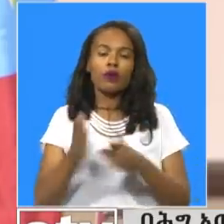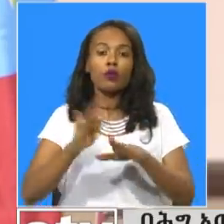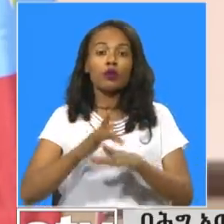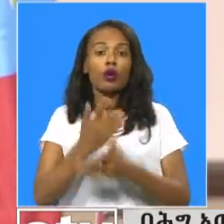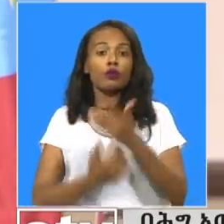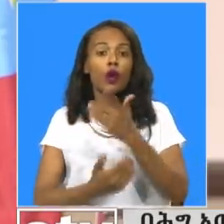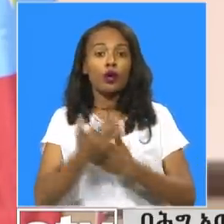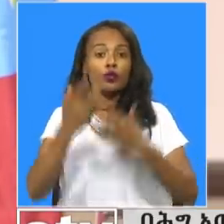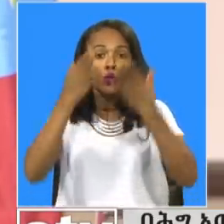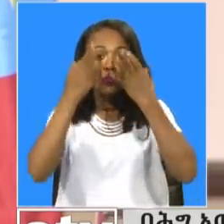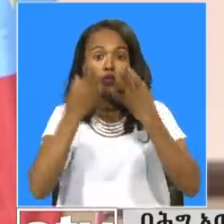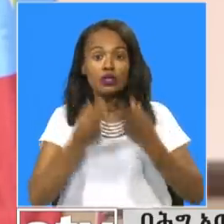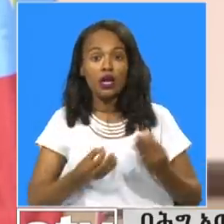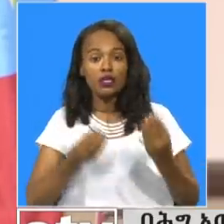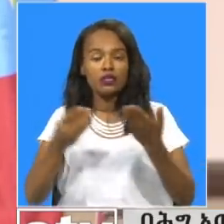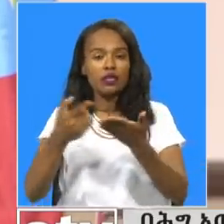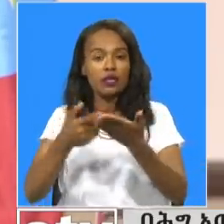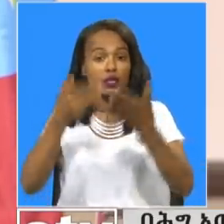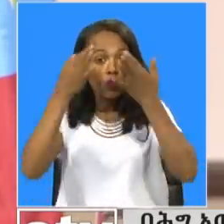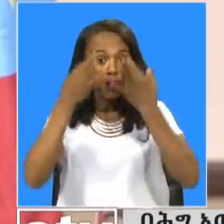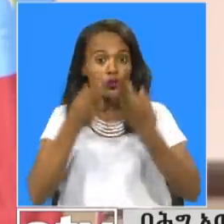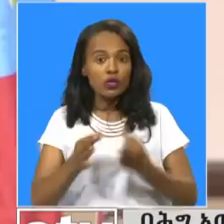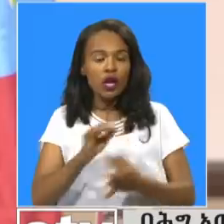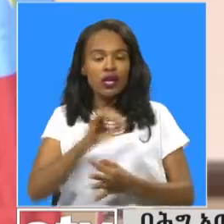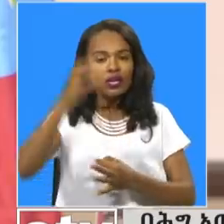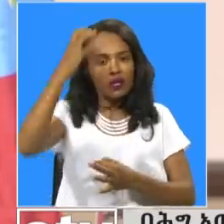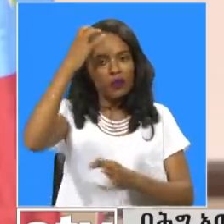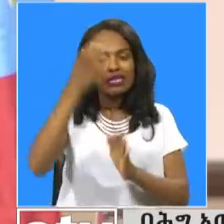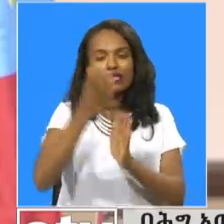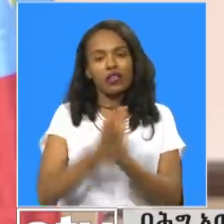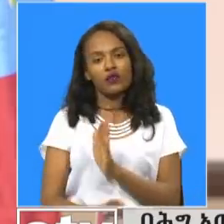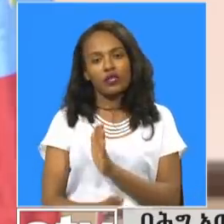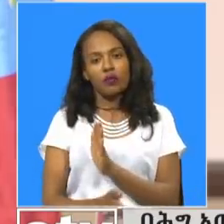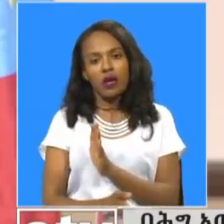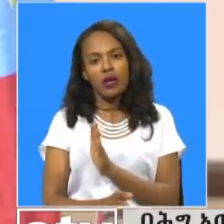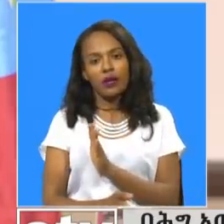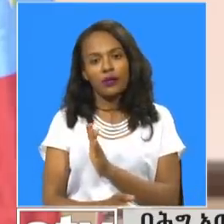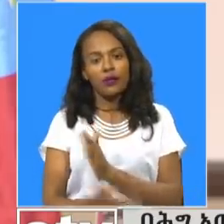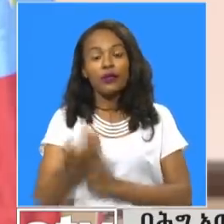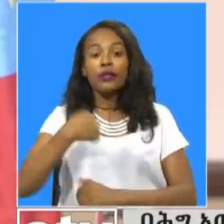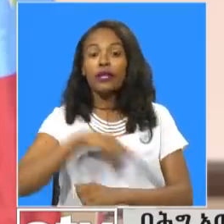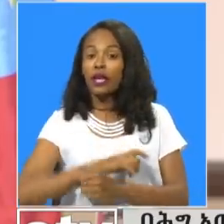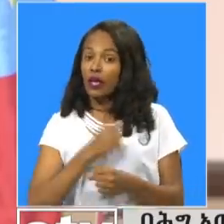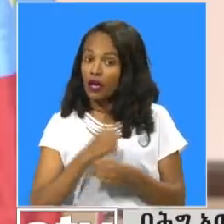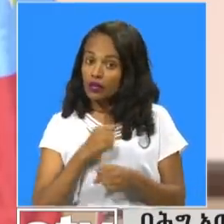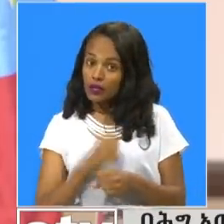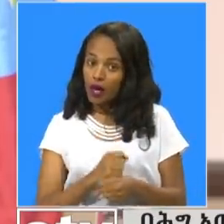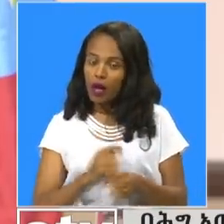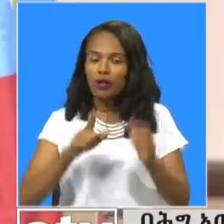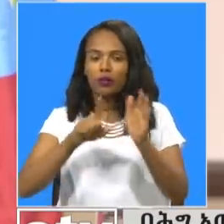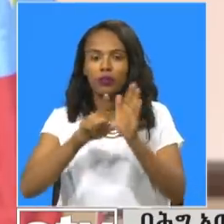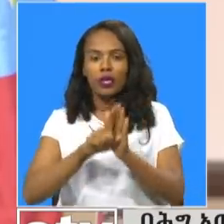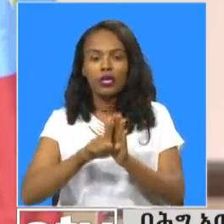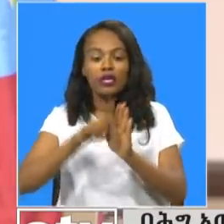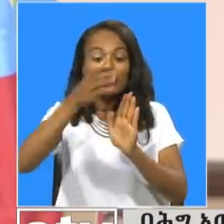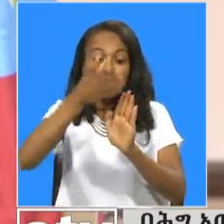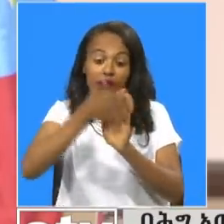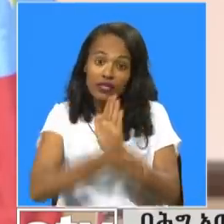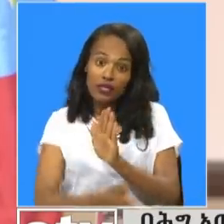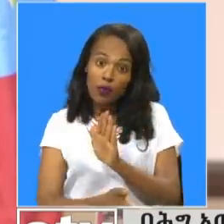ተወያይቶ ውሳኔ ሲሰጥ ያን ውሳኔ እንደ መንግስት እናስፈጽማለን። የእኛ ስራ በህግ አግባብ